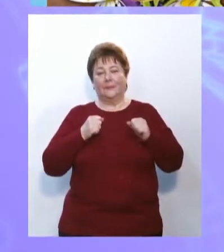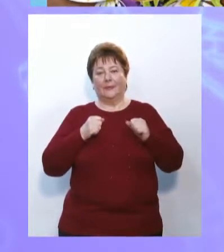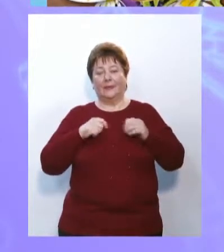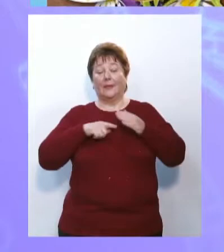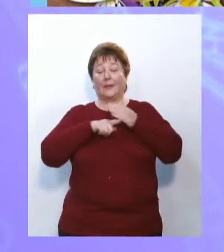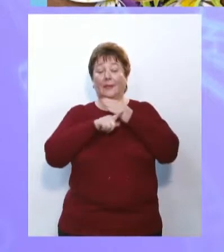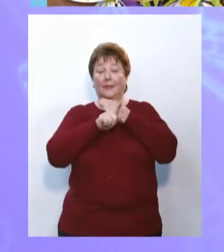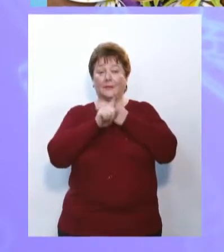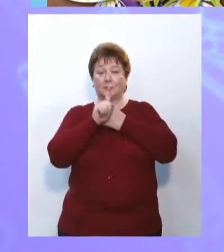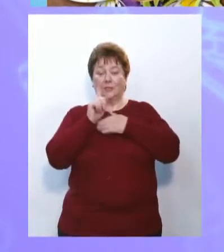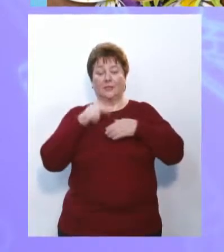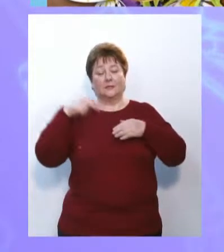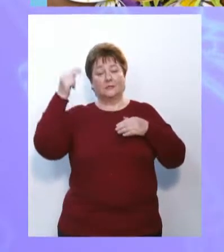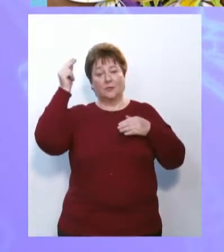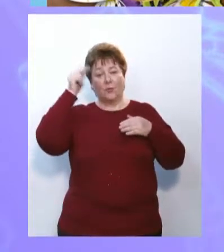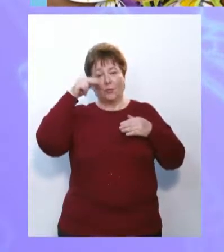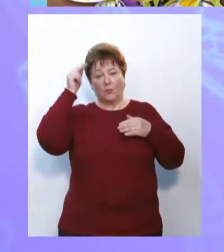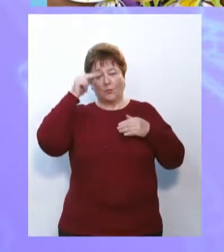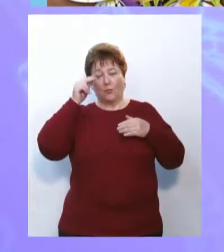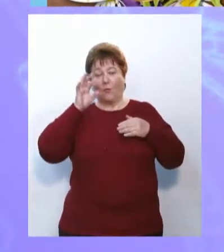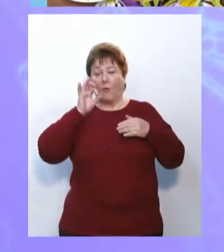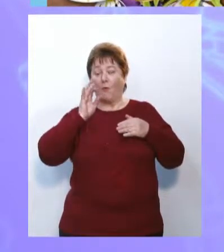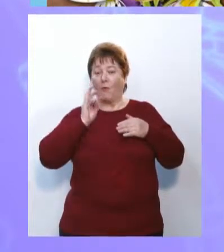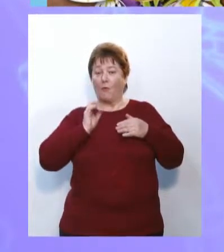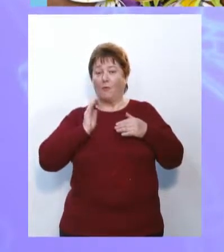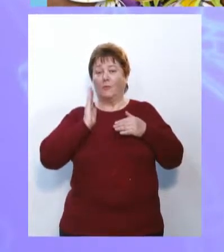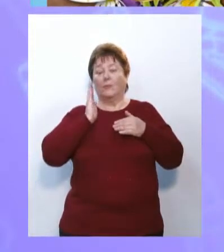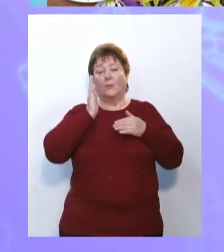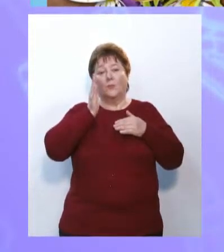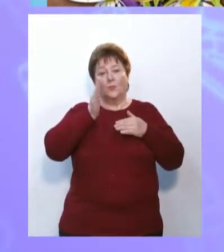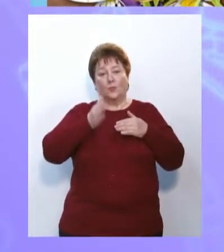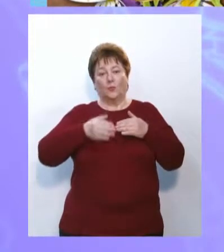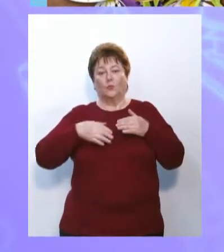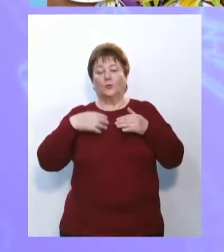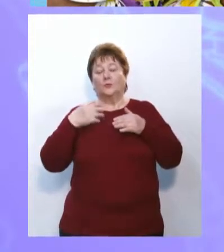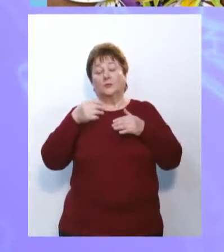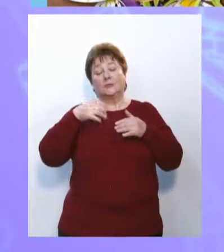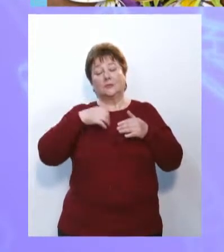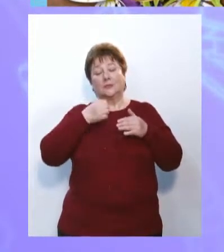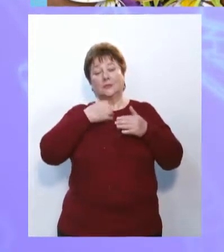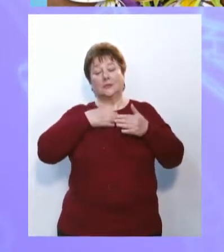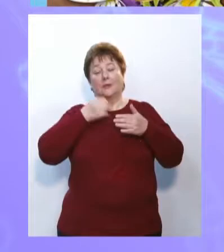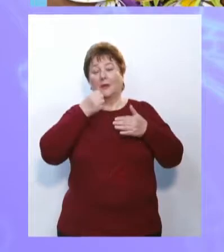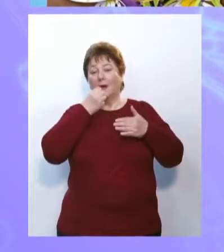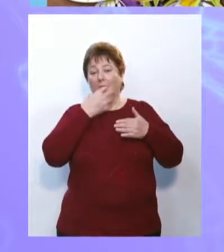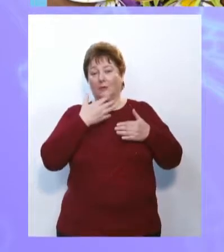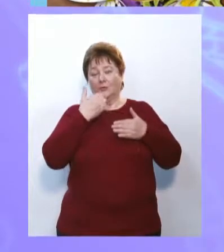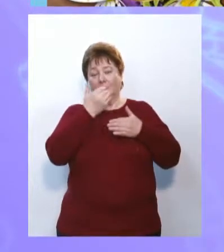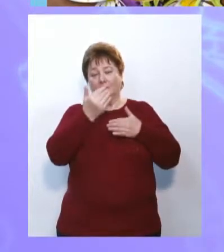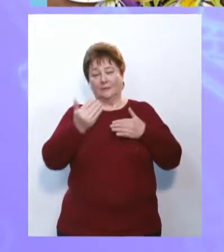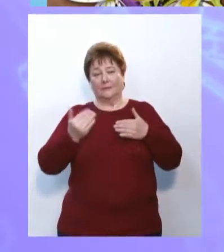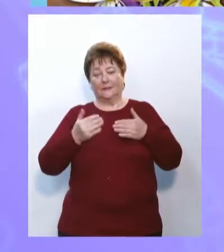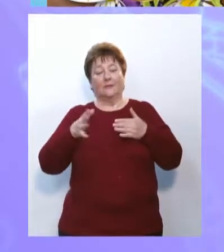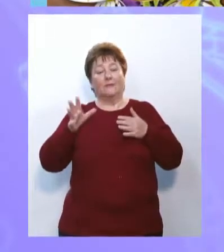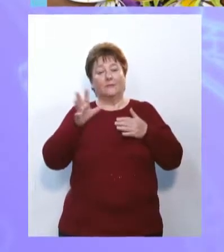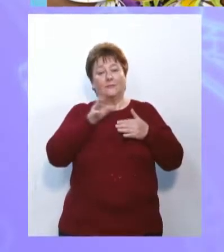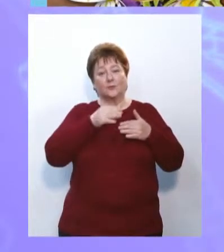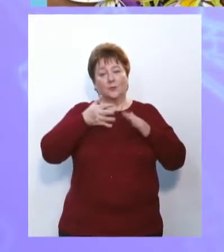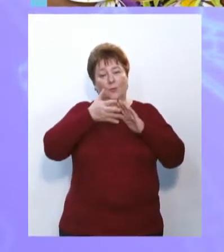Начинается урок. Он пойдет ребятам впрок. Постарайтесь все понять,